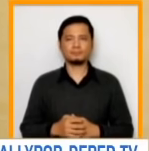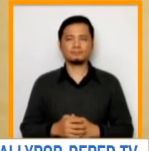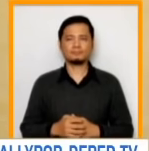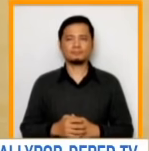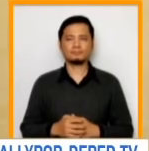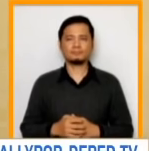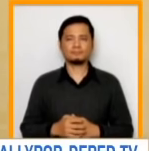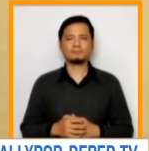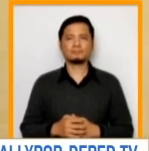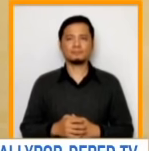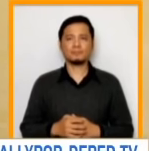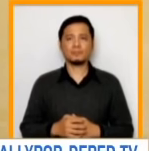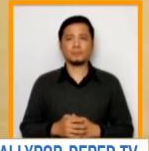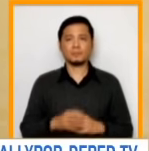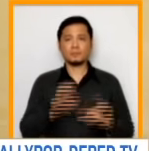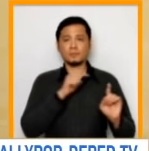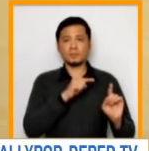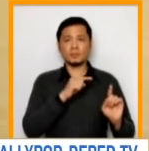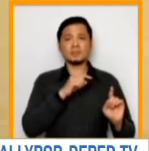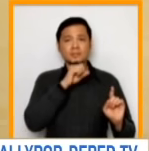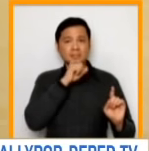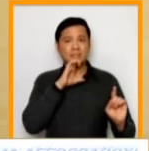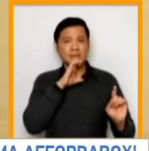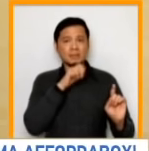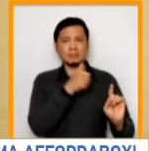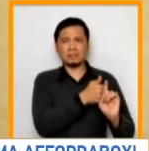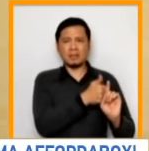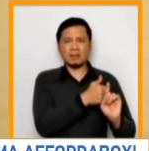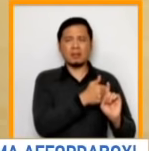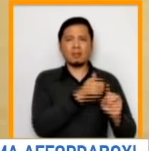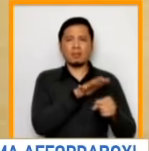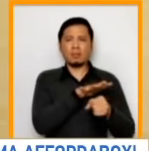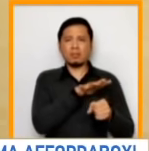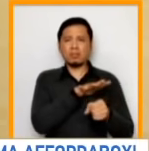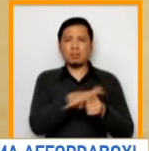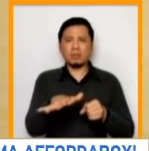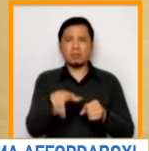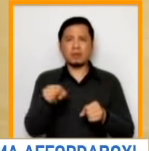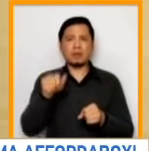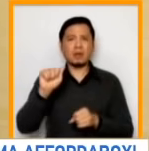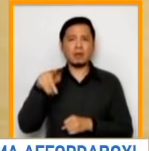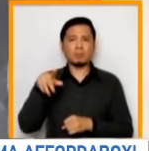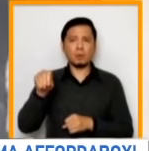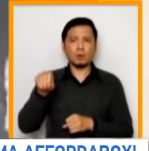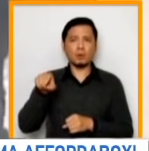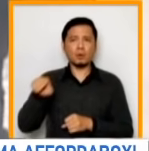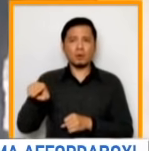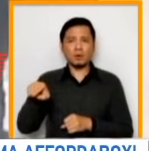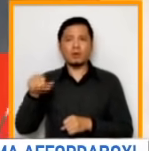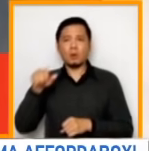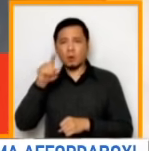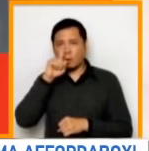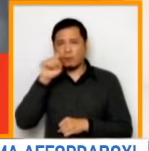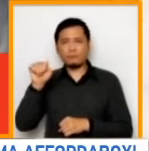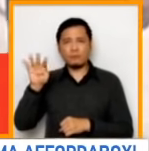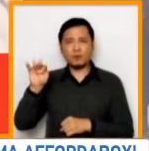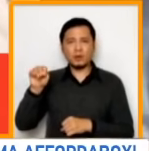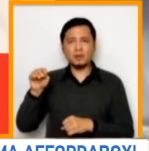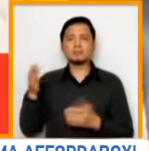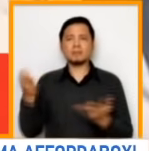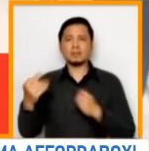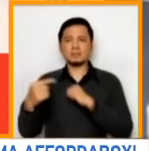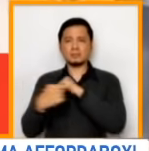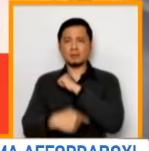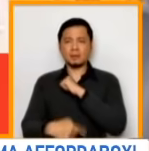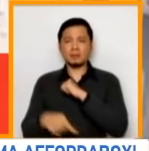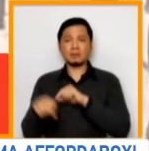Isa pong senior citizen ang nanghalay umano ng kanyang 14 anyos na apo sa Zupic, Zambales. Nagsumbong ang biktima matapos